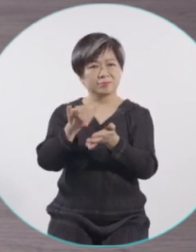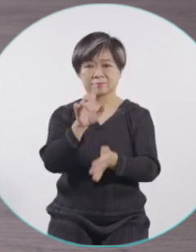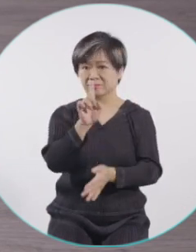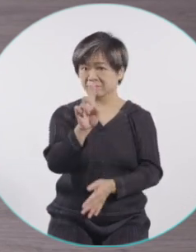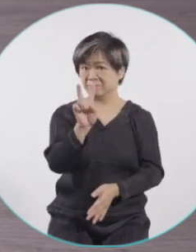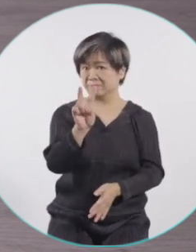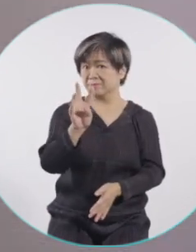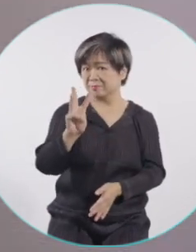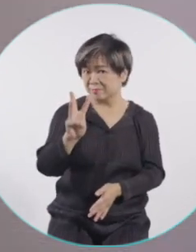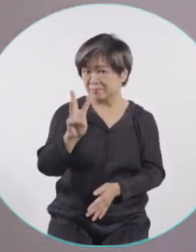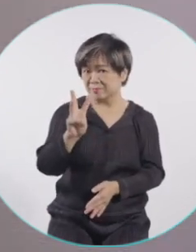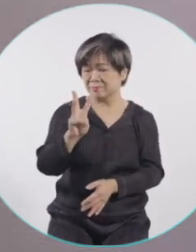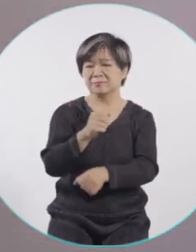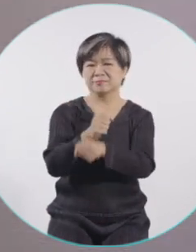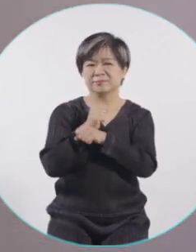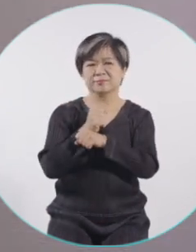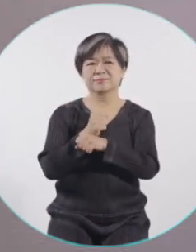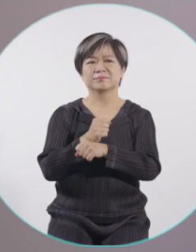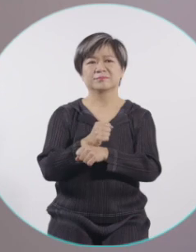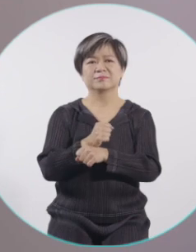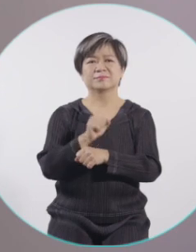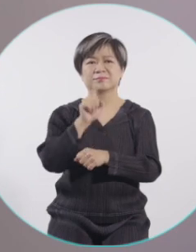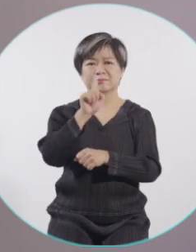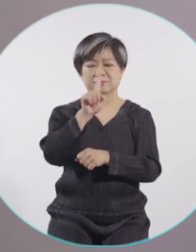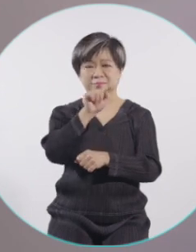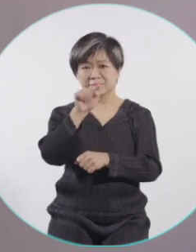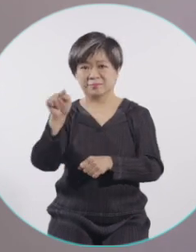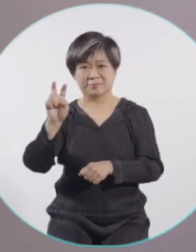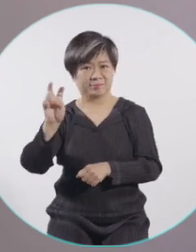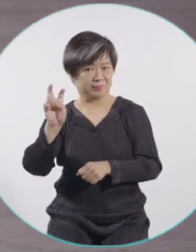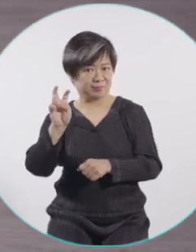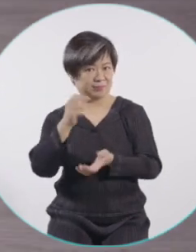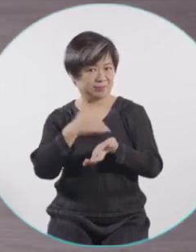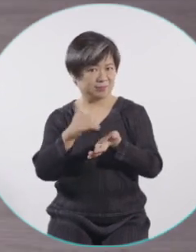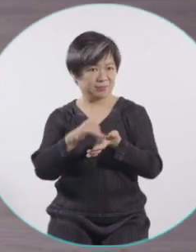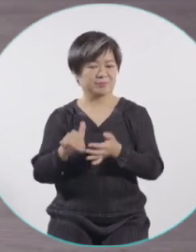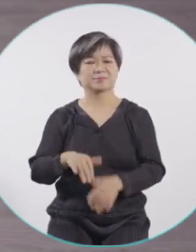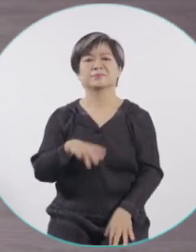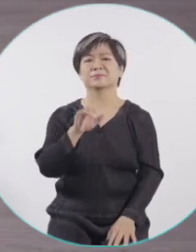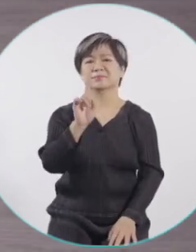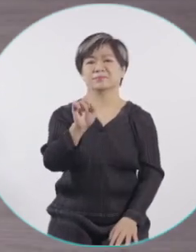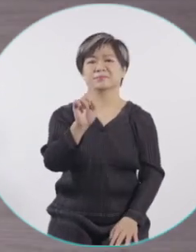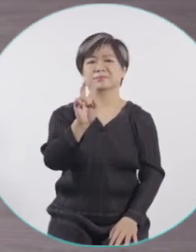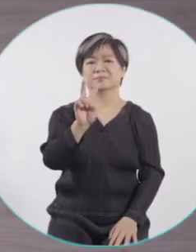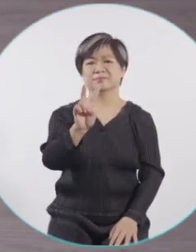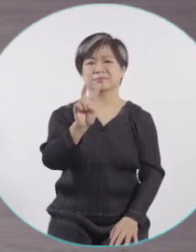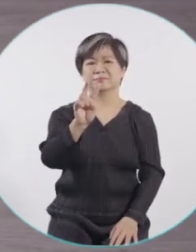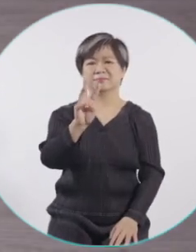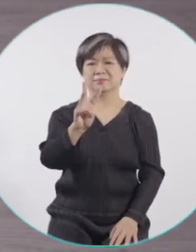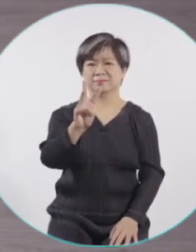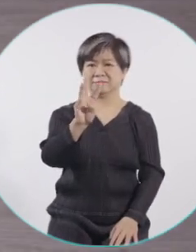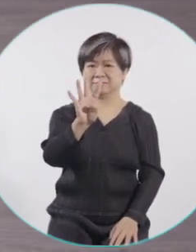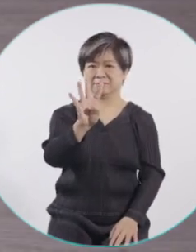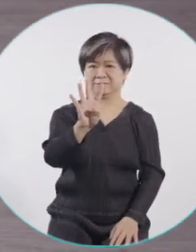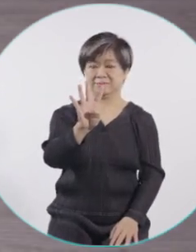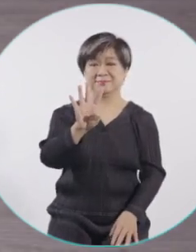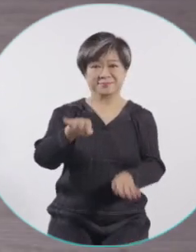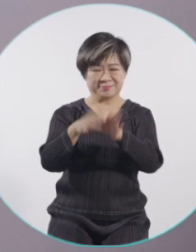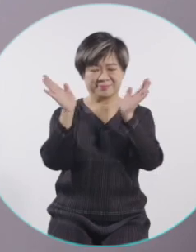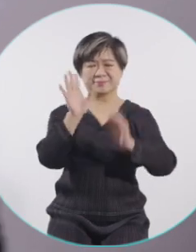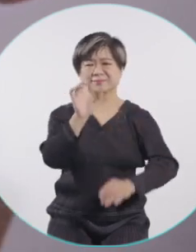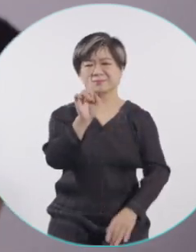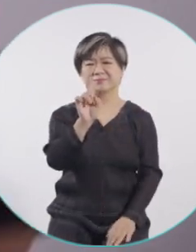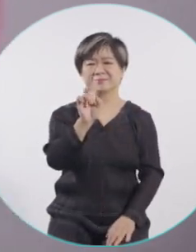二三的时候，我们会从一数到二十，从一数到二十。好，一、二、三，开始，